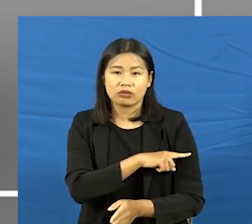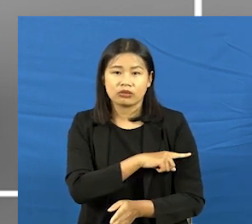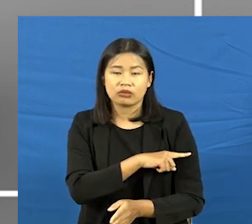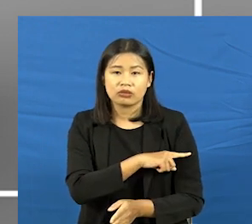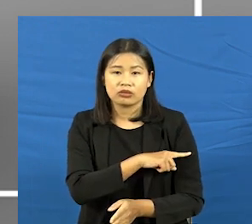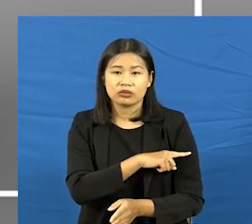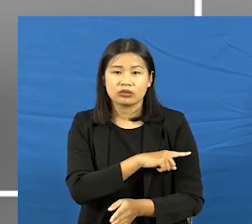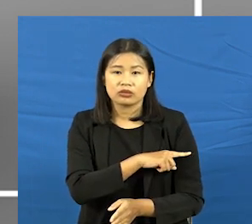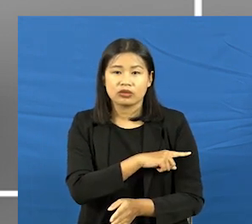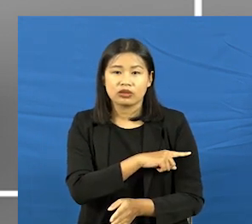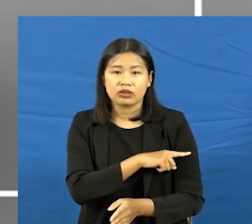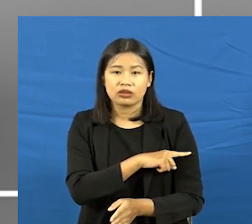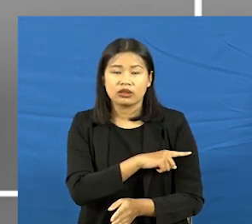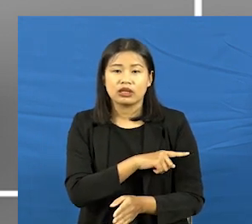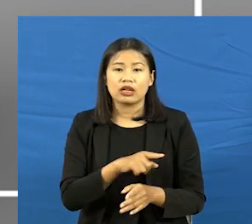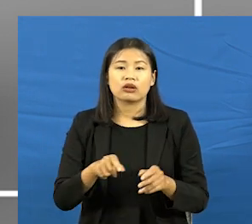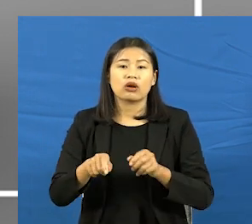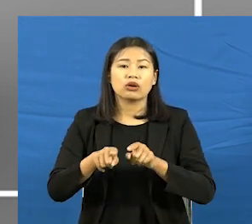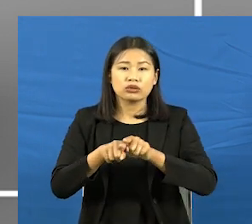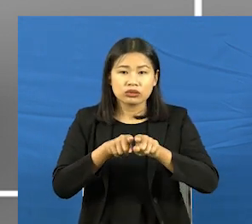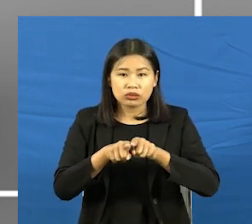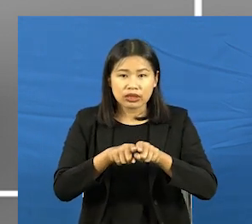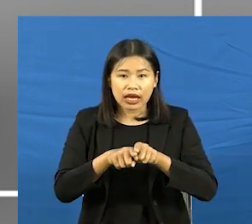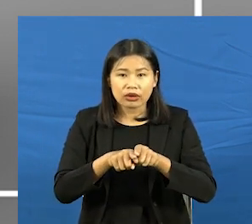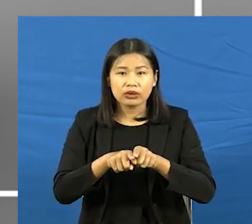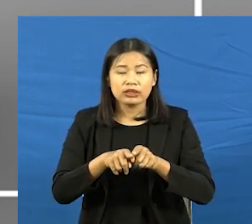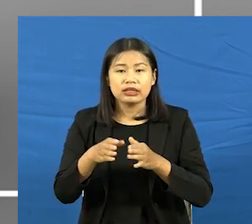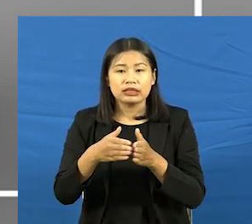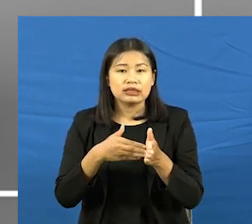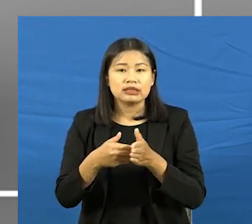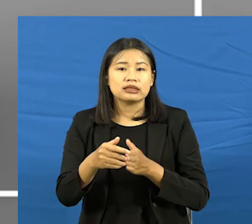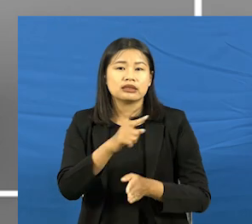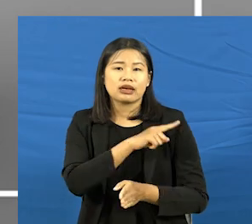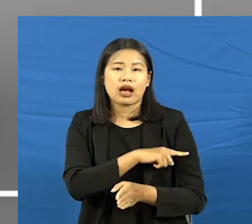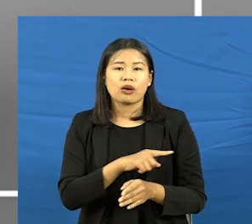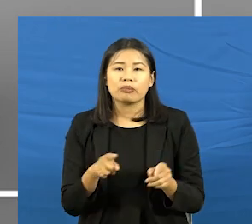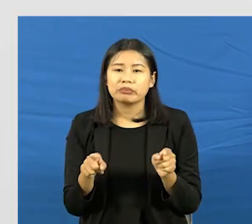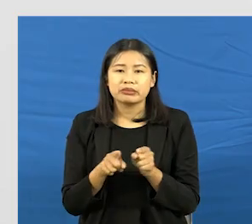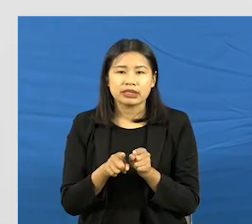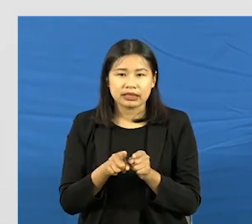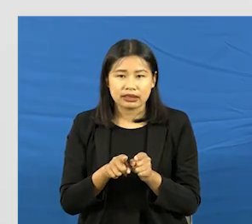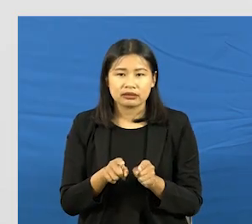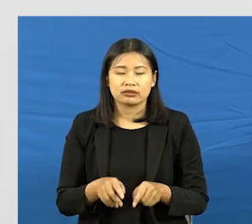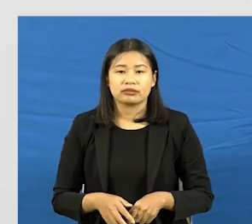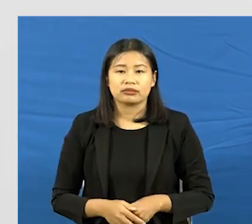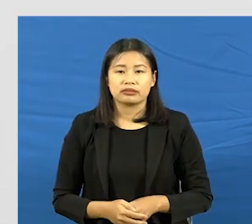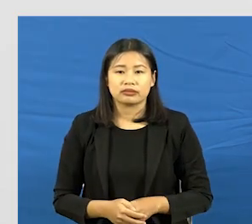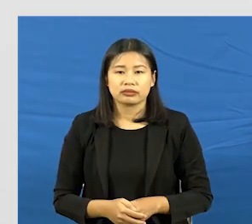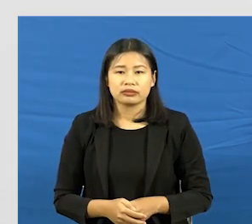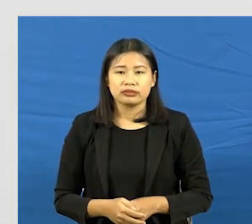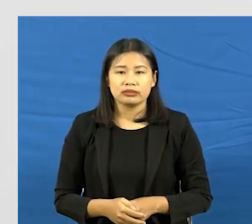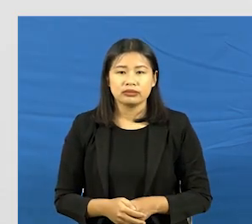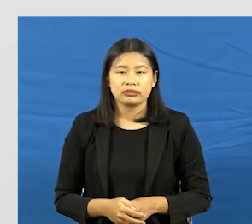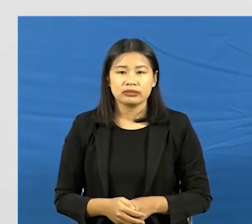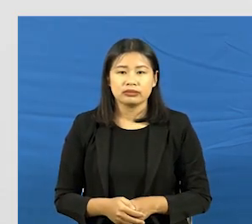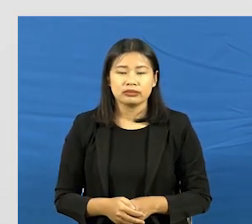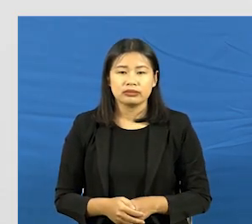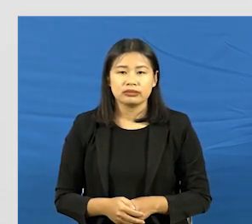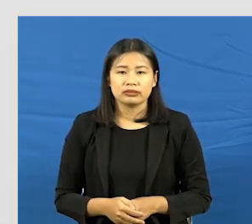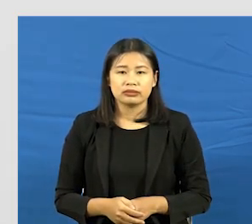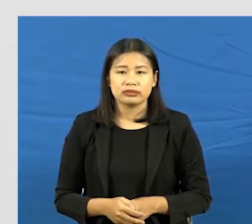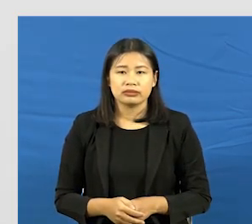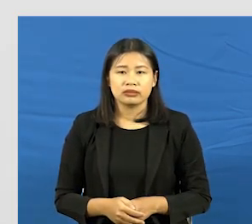ล้วก็สวมถุงเท้าสีขาวเช่นเดียวกันนะครับในด้านของกิจกรรมนะครับกิจกร